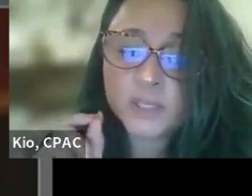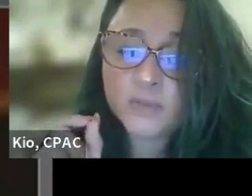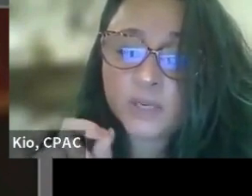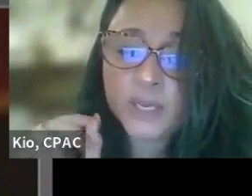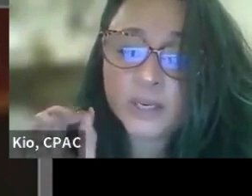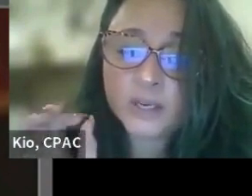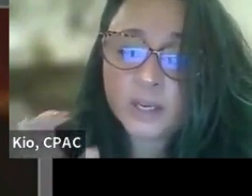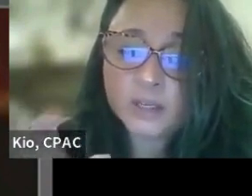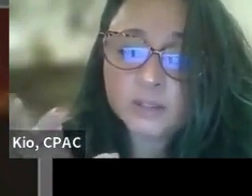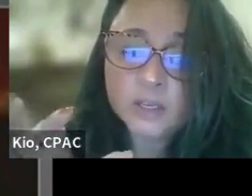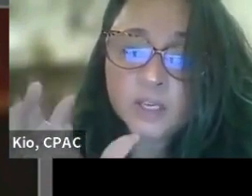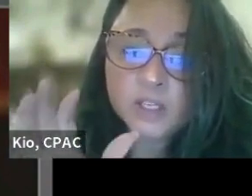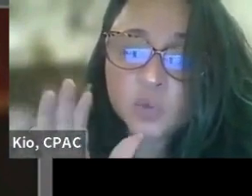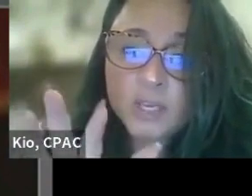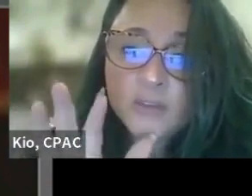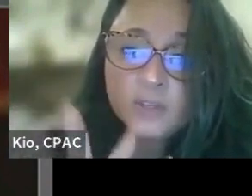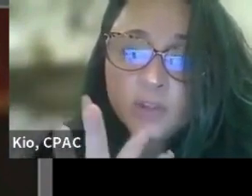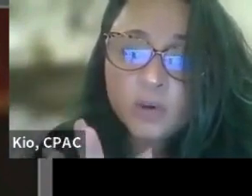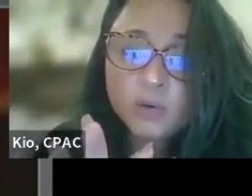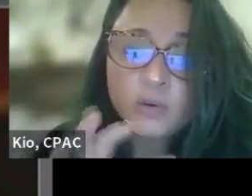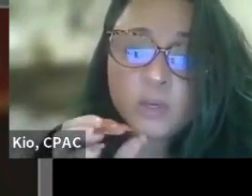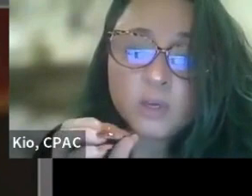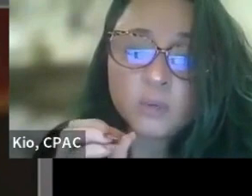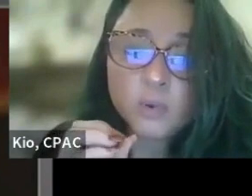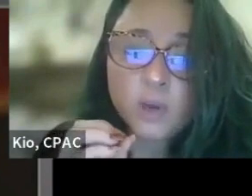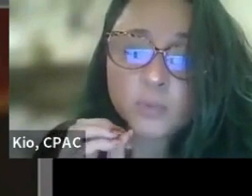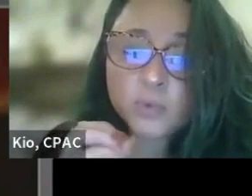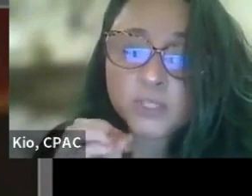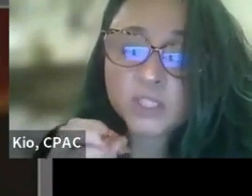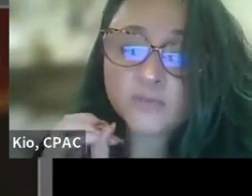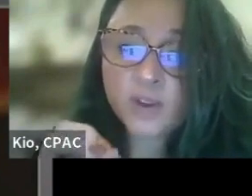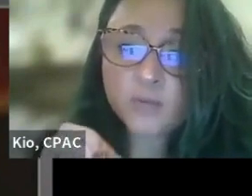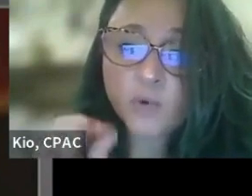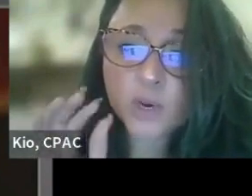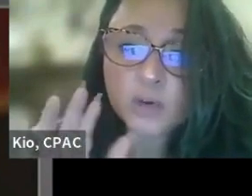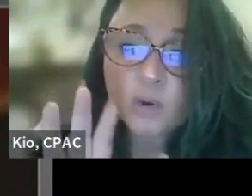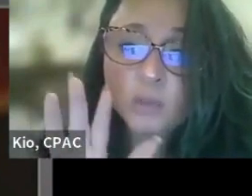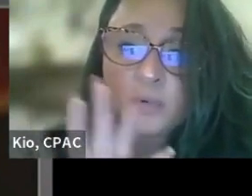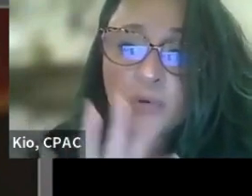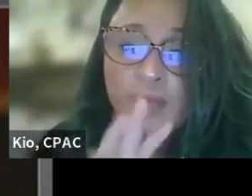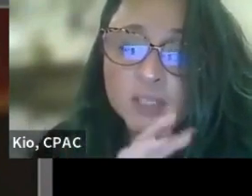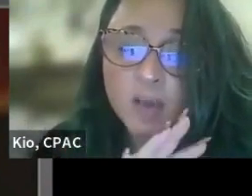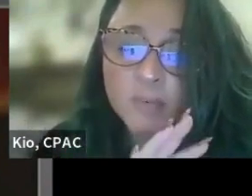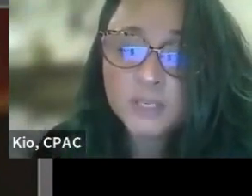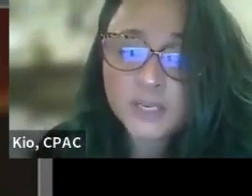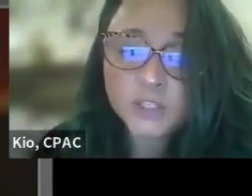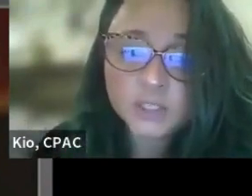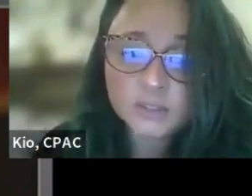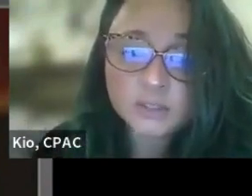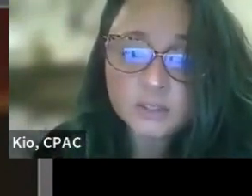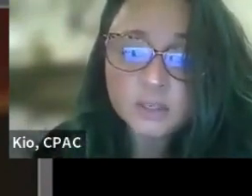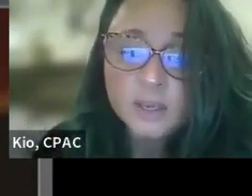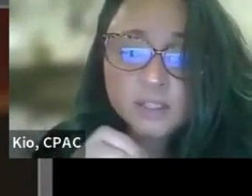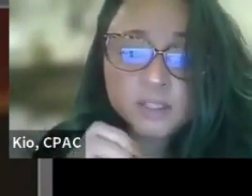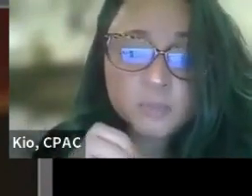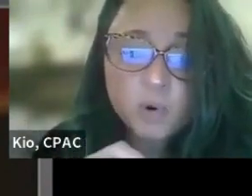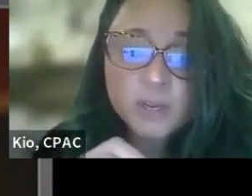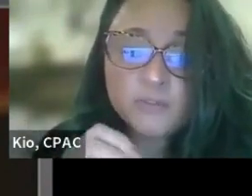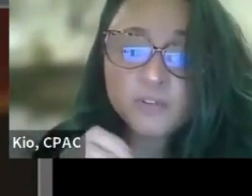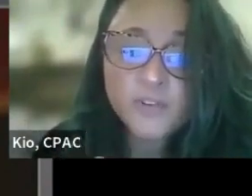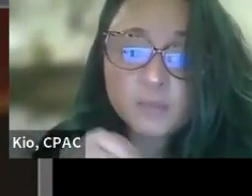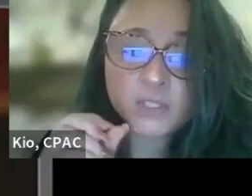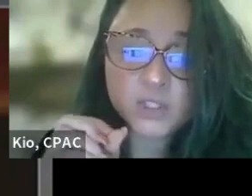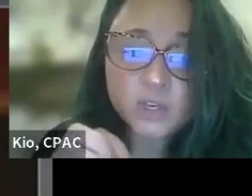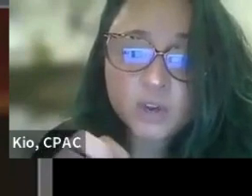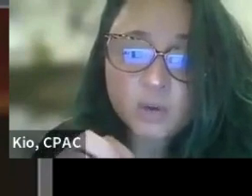任何只要是政府资助、联邦经济资助的机构，都需要提供这